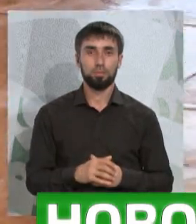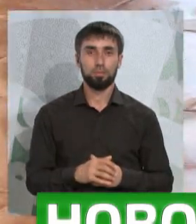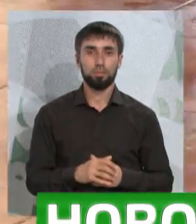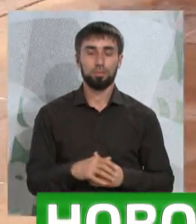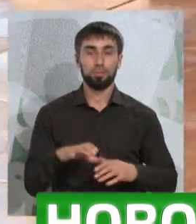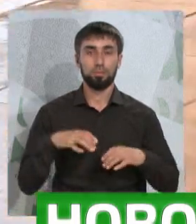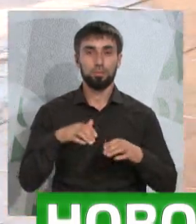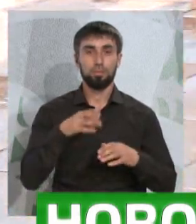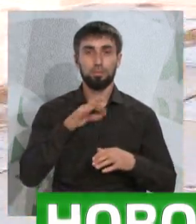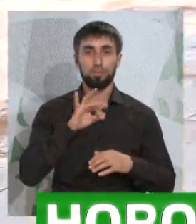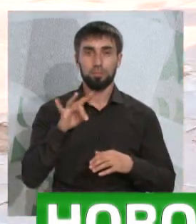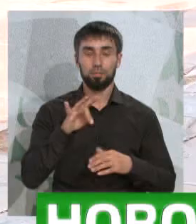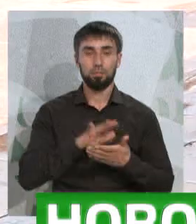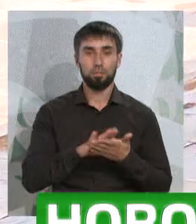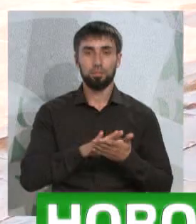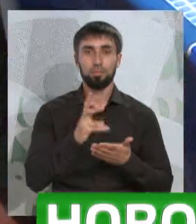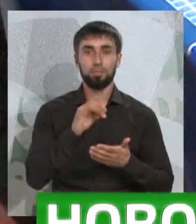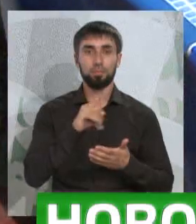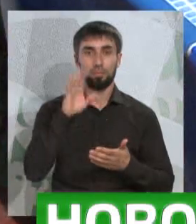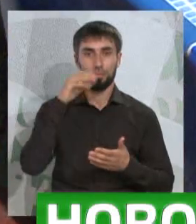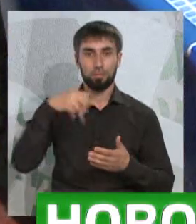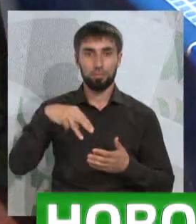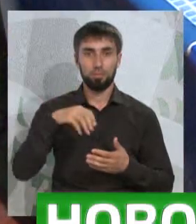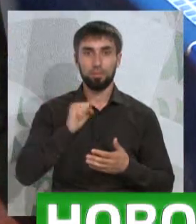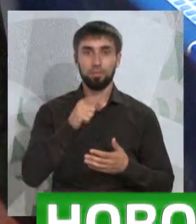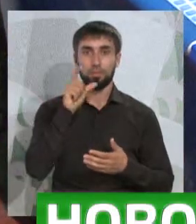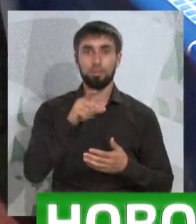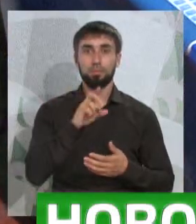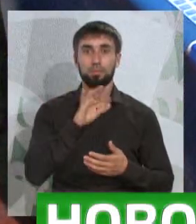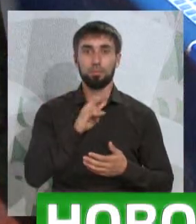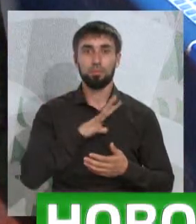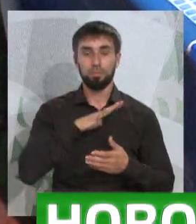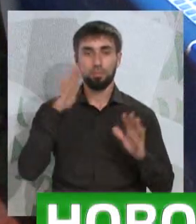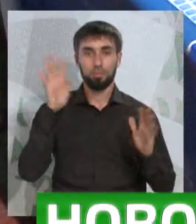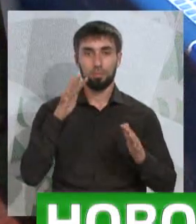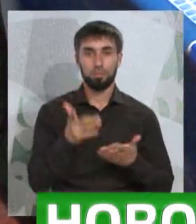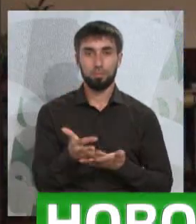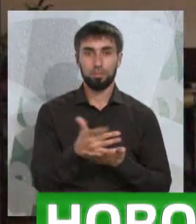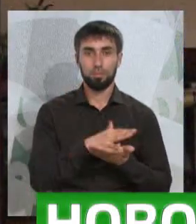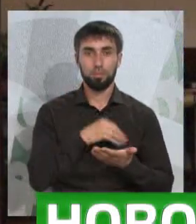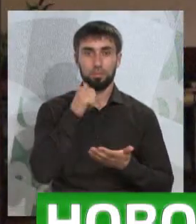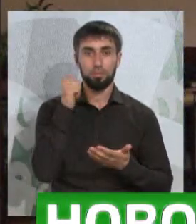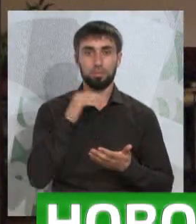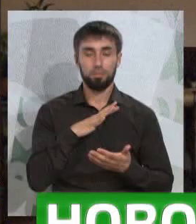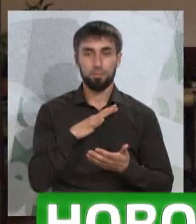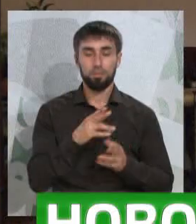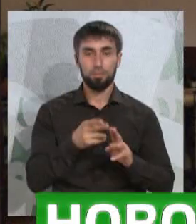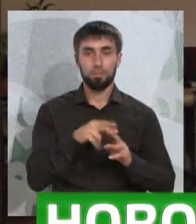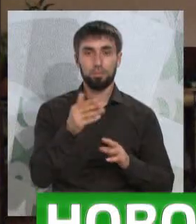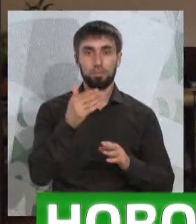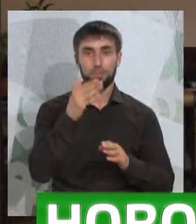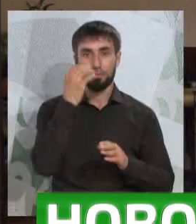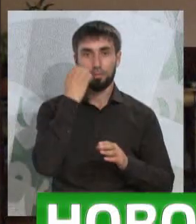Плитку во дворе чистят не проточной водой. В дело пошло содержимое бассейна, который накануне наполнил дождь. Именно благодаря